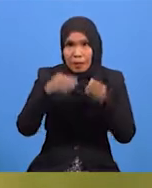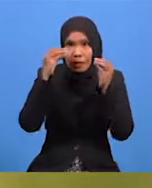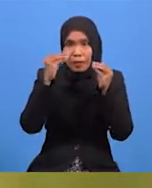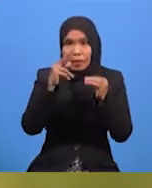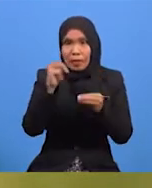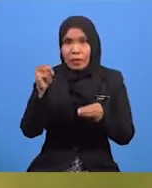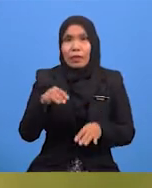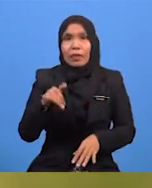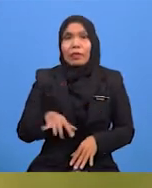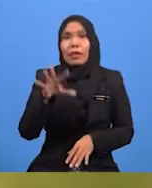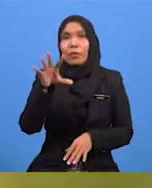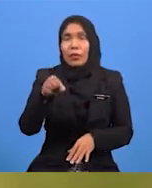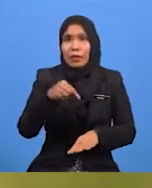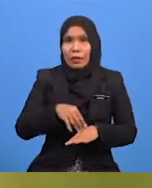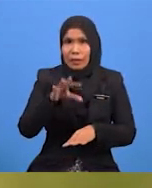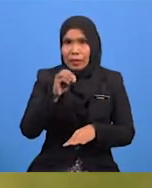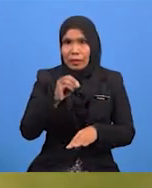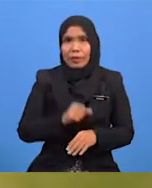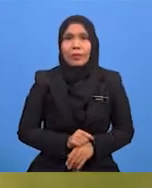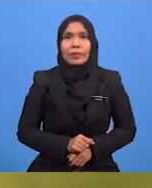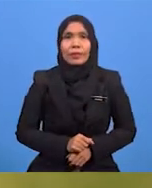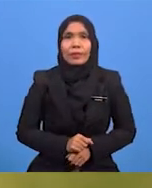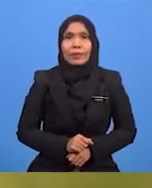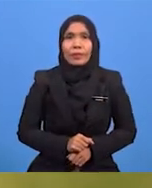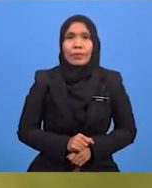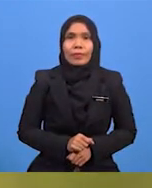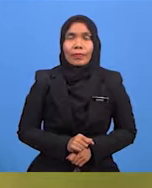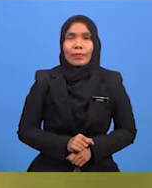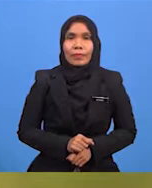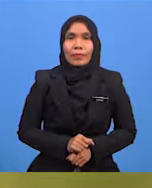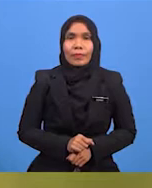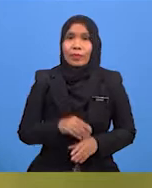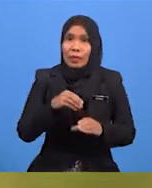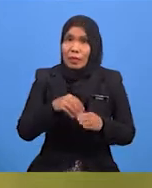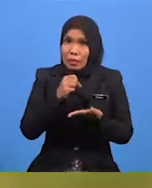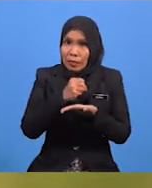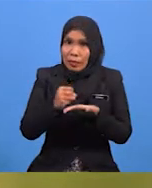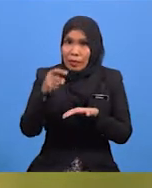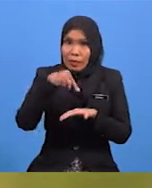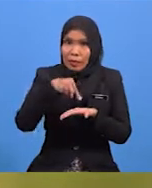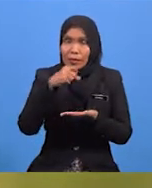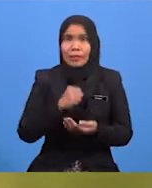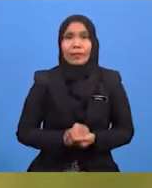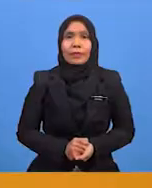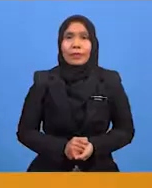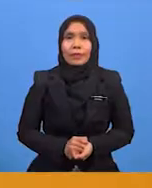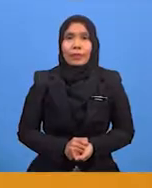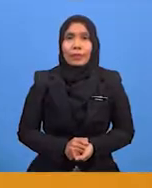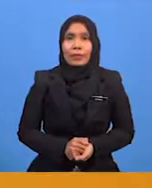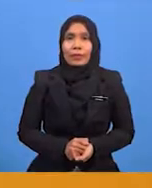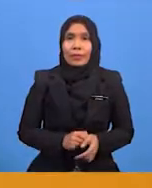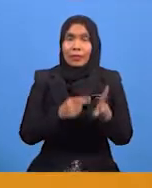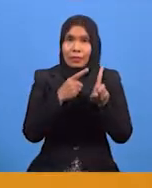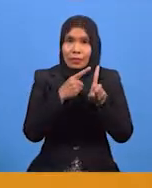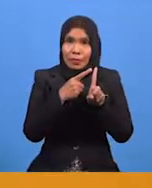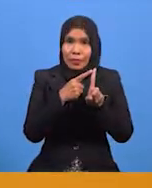ambil daripada sajak pesan lelaki kecil kepada gadis kampus ini.